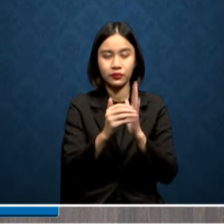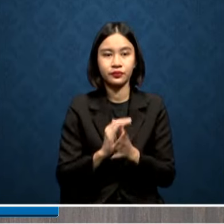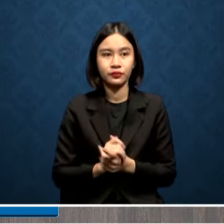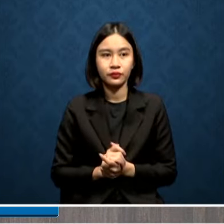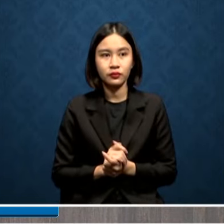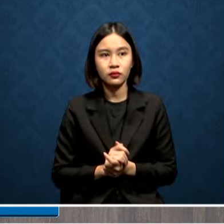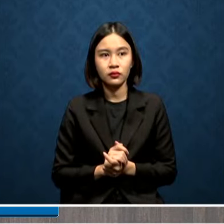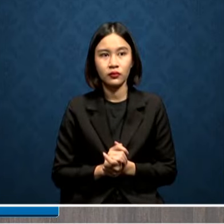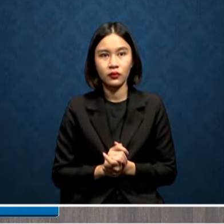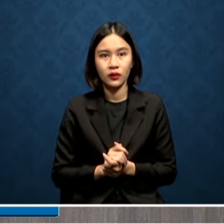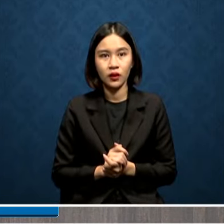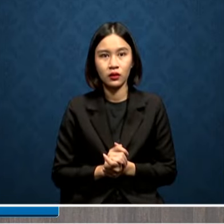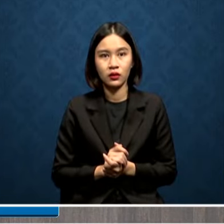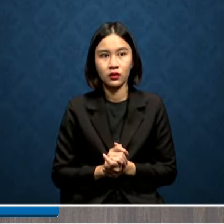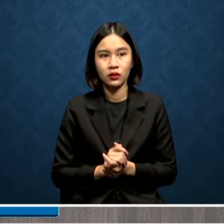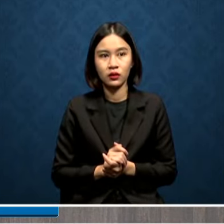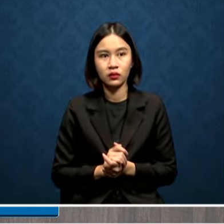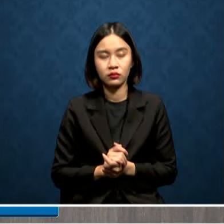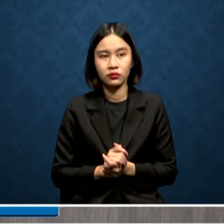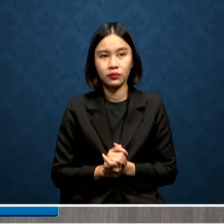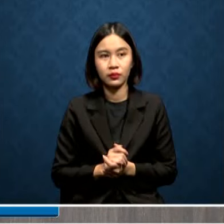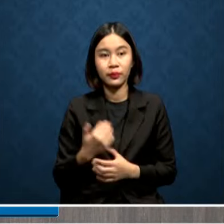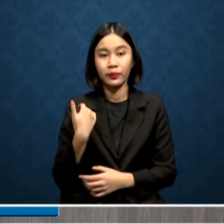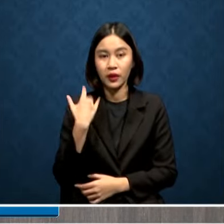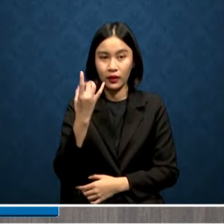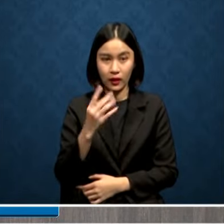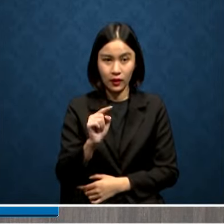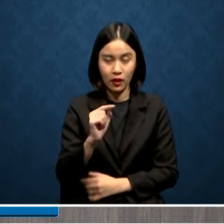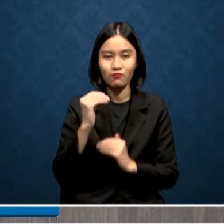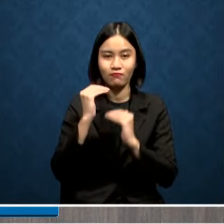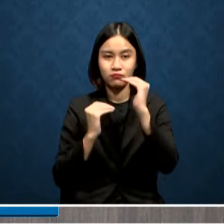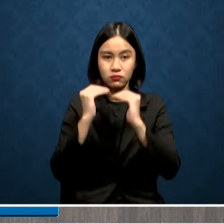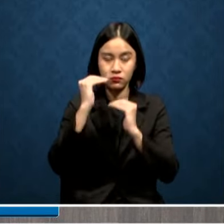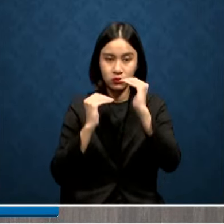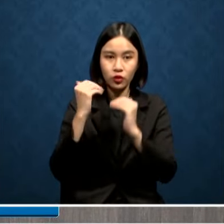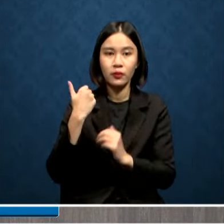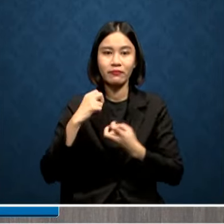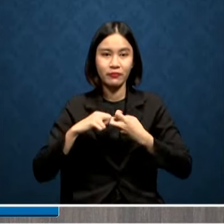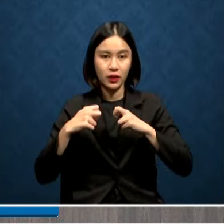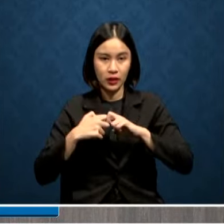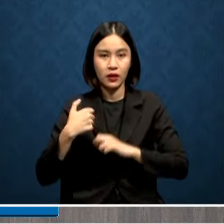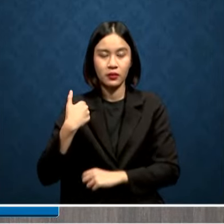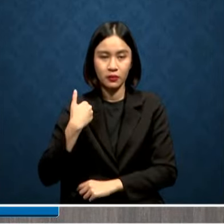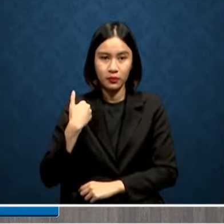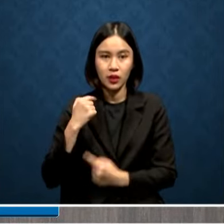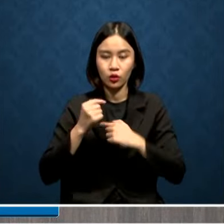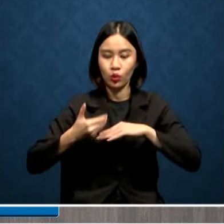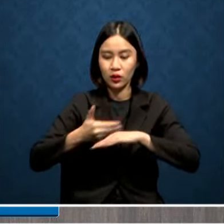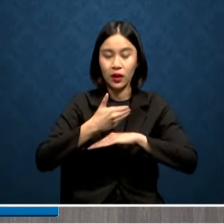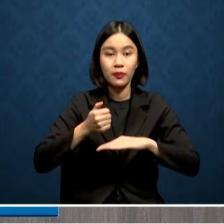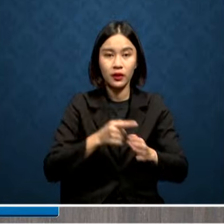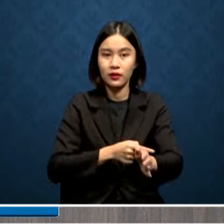ซึ่งล้วนแล้วแต่ประสบกับความเหลื่อมล้ำมีปัญหาทางการเมือง